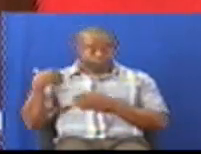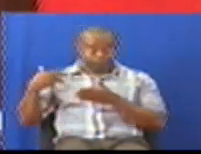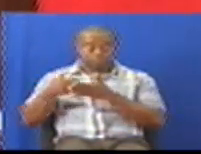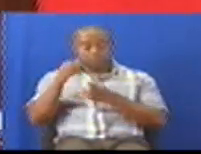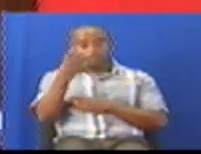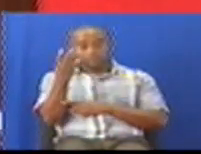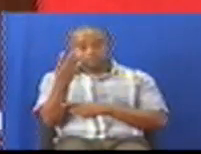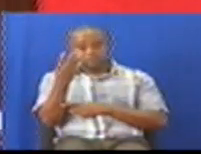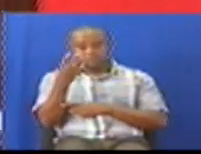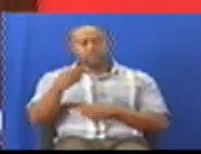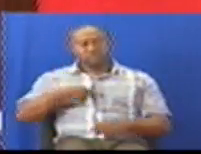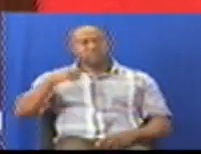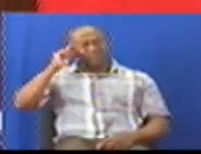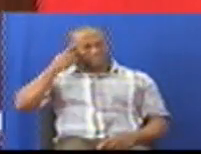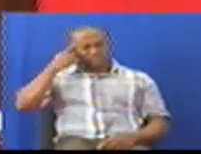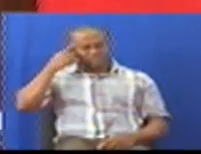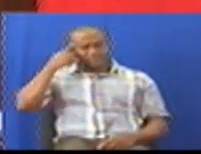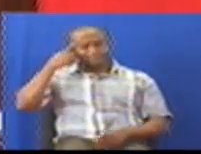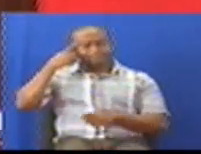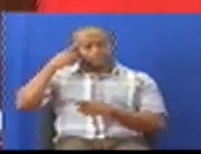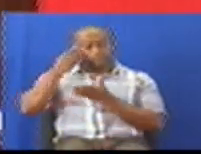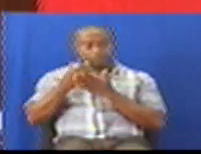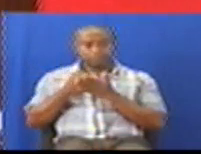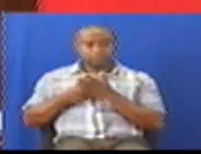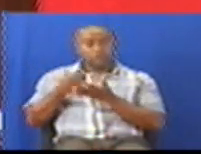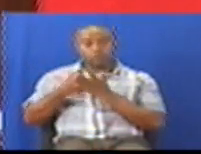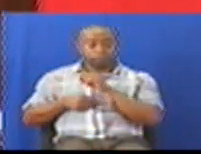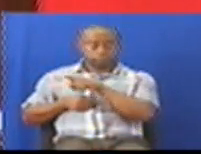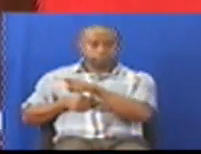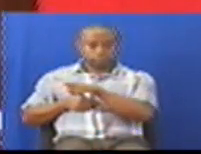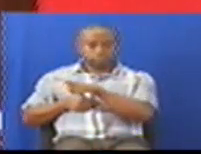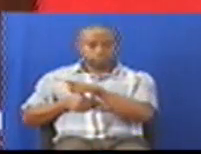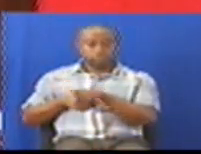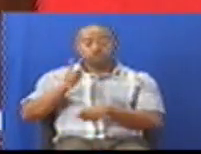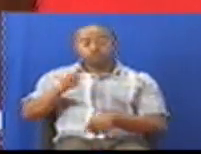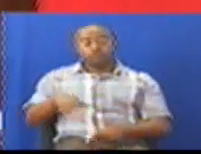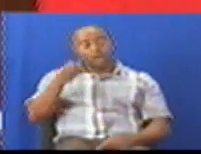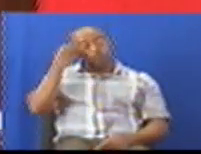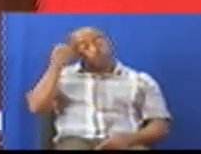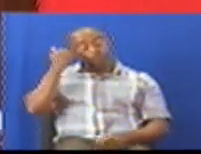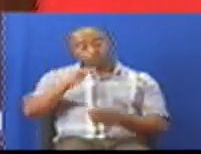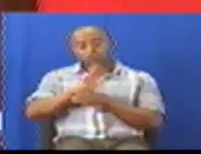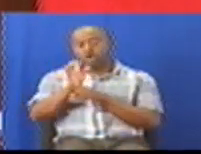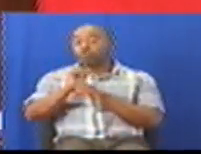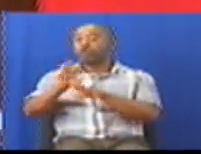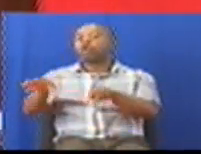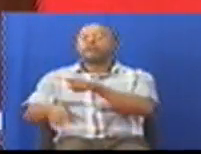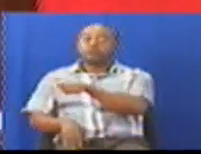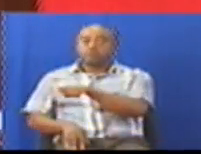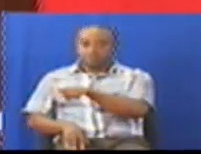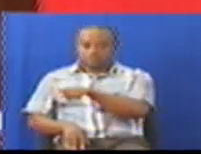Mimi nilikuwa nadhani kwa sababu tuna ugonjwa huu wa corona,